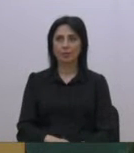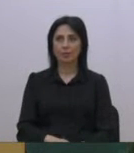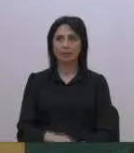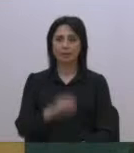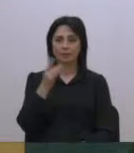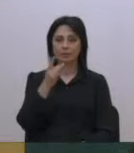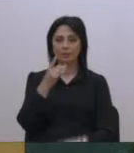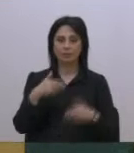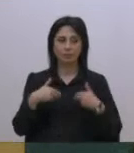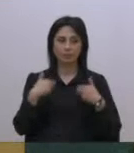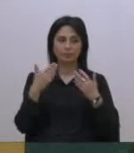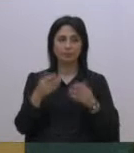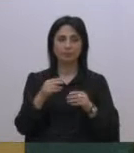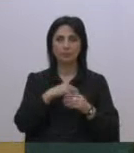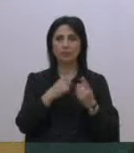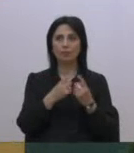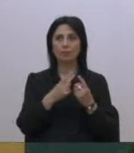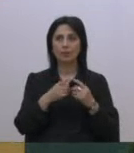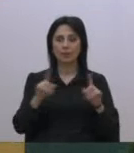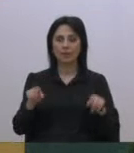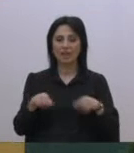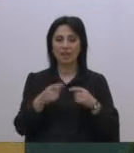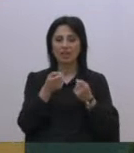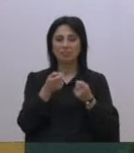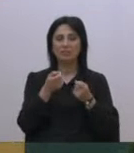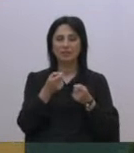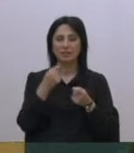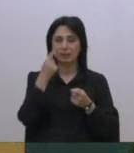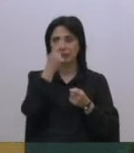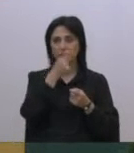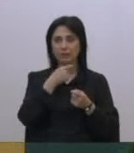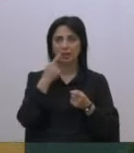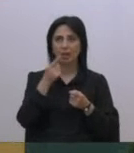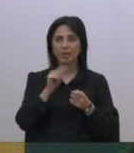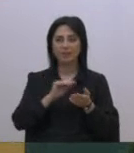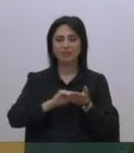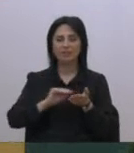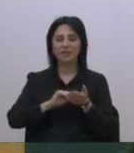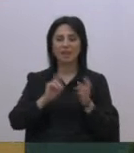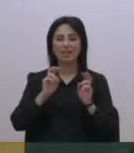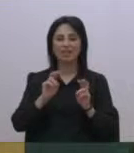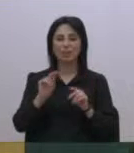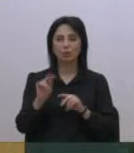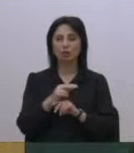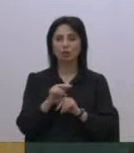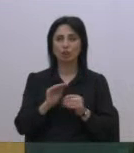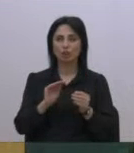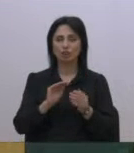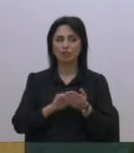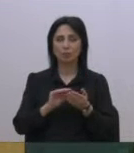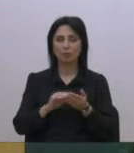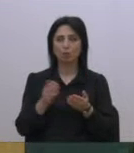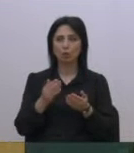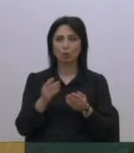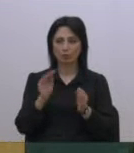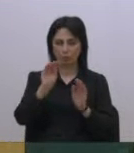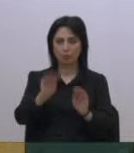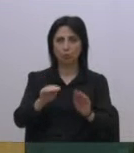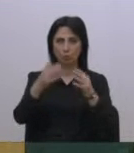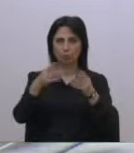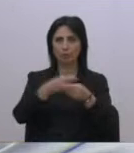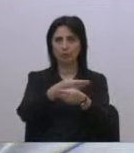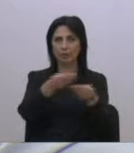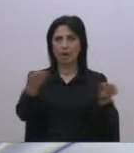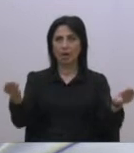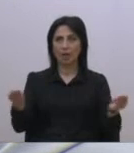კიდევ ერთხელ მოგესალმებით კოლეგებო, განხორციელი და მცირე სახის სარედაქციო შენიშნები, რომელიც ასახული არის უკვე